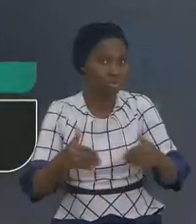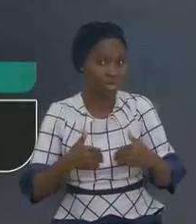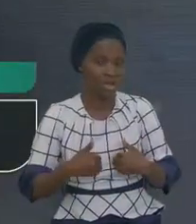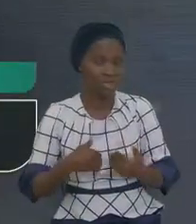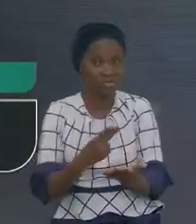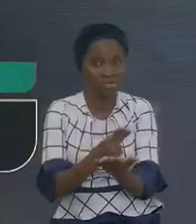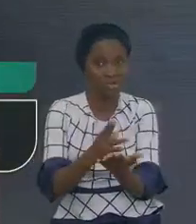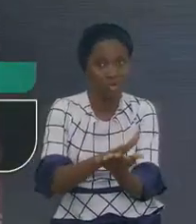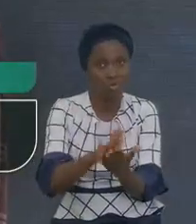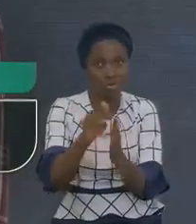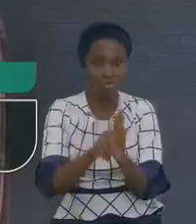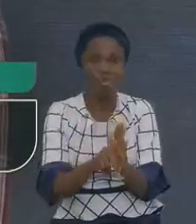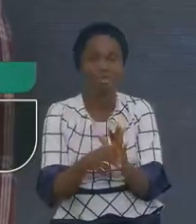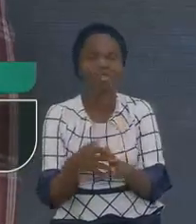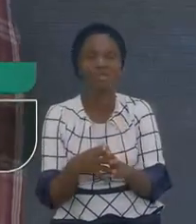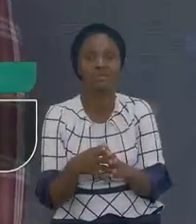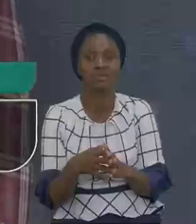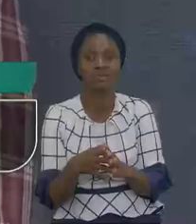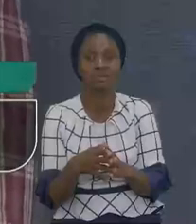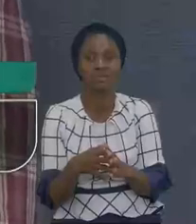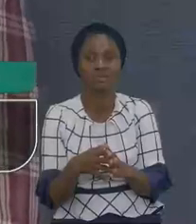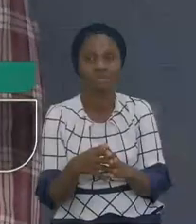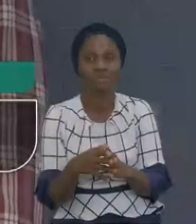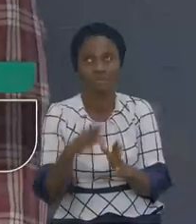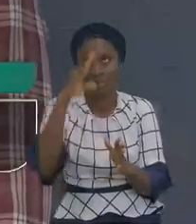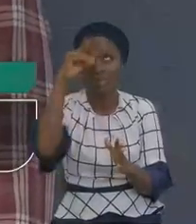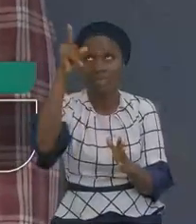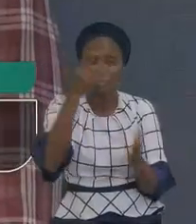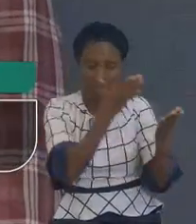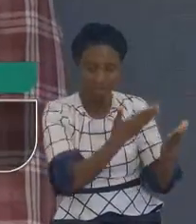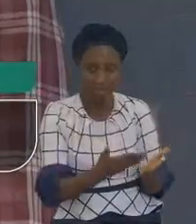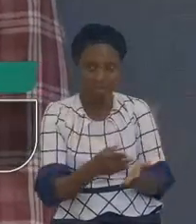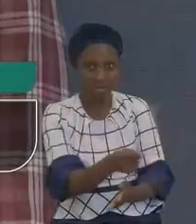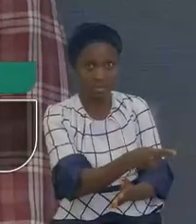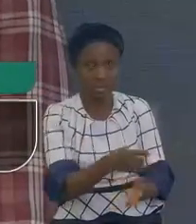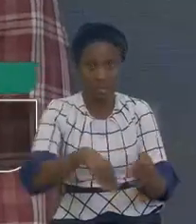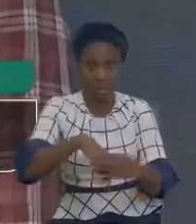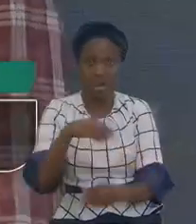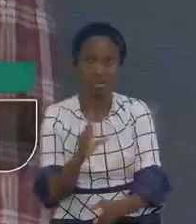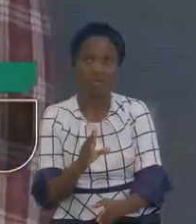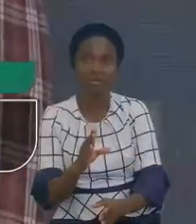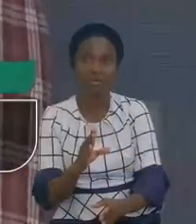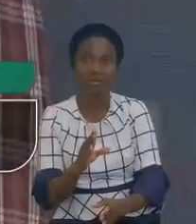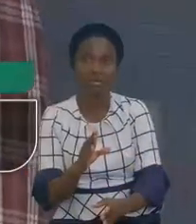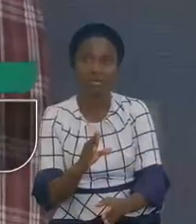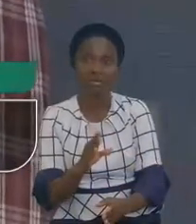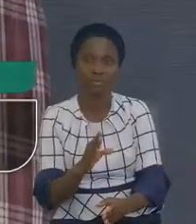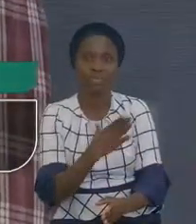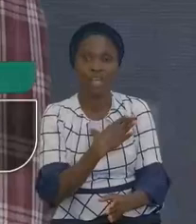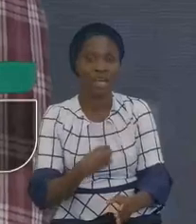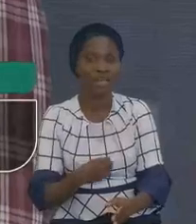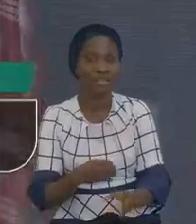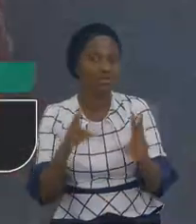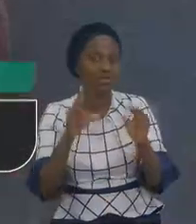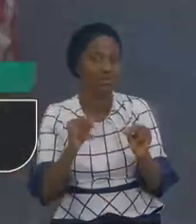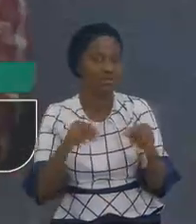Il les a fait sortir. Et aucun parmi eux n'était faible. Et il